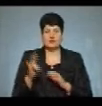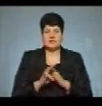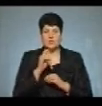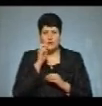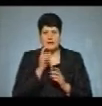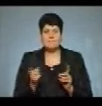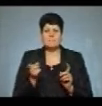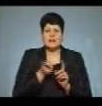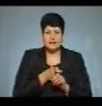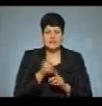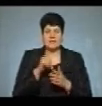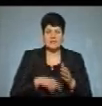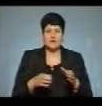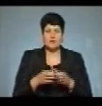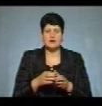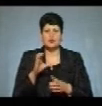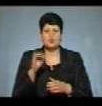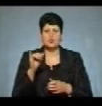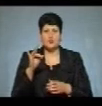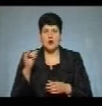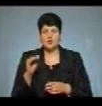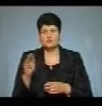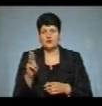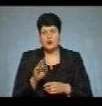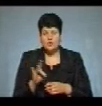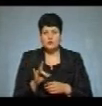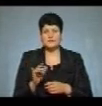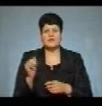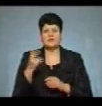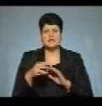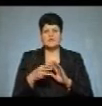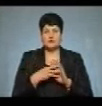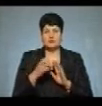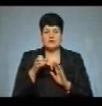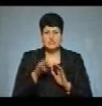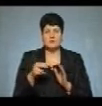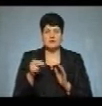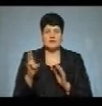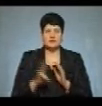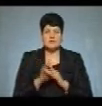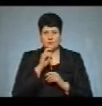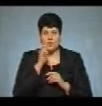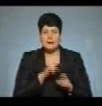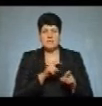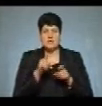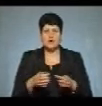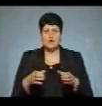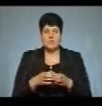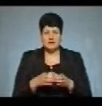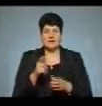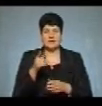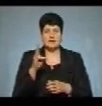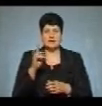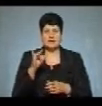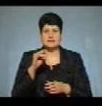України приєдналась релігійна громада села Сураж Шумського району і 28 січня до Православної церкви України перейшла громада села